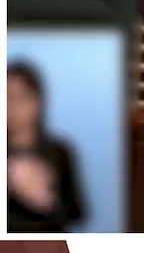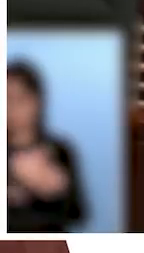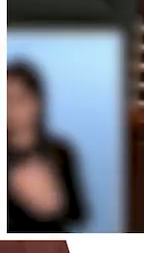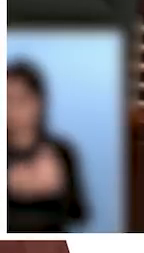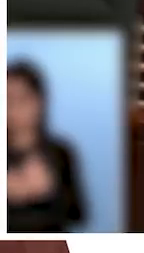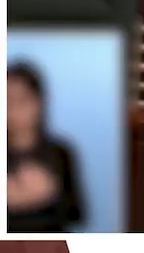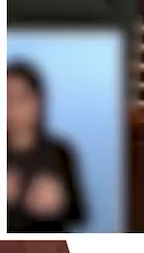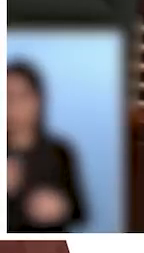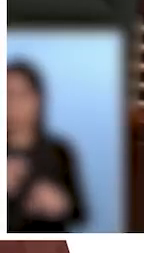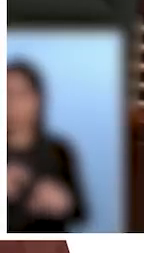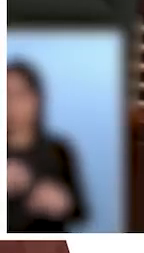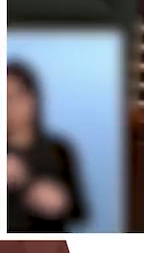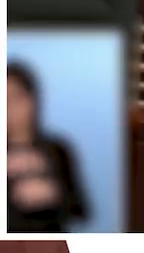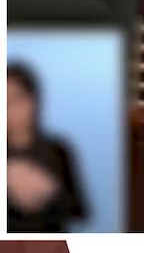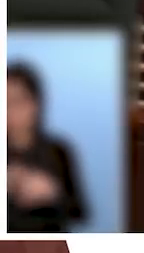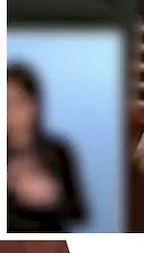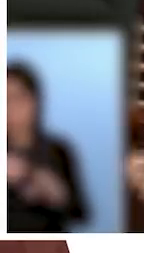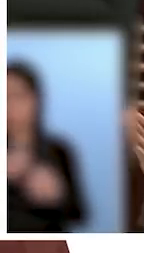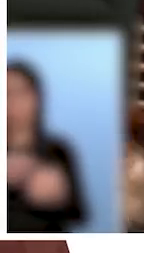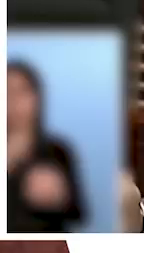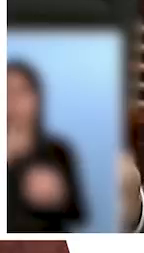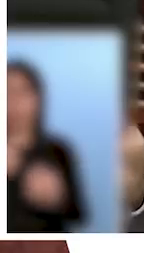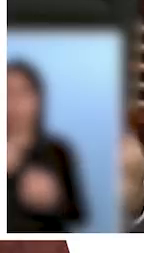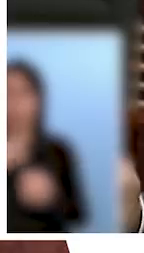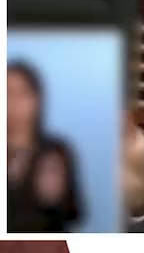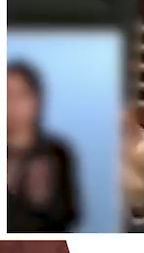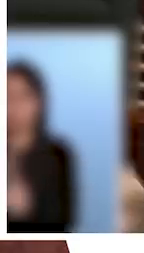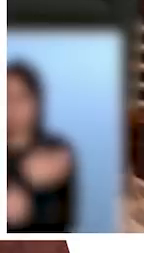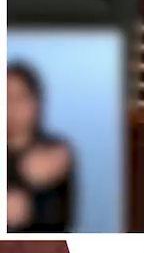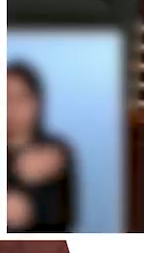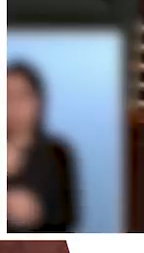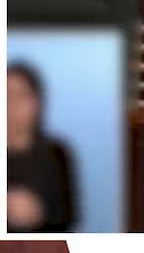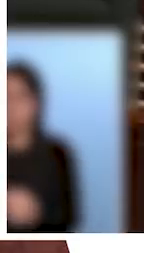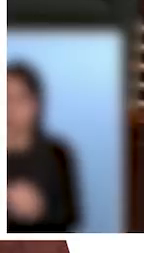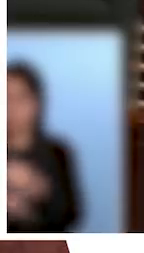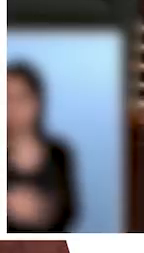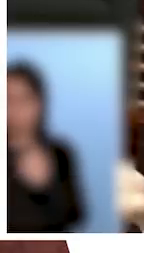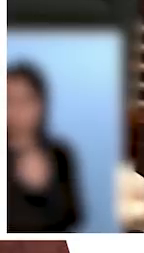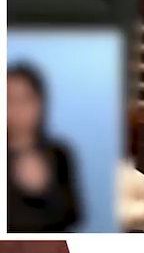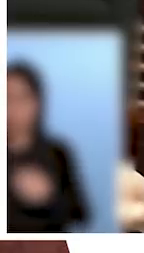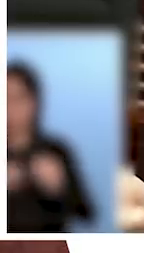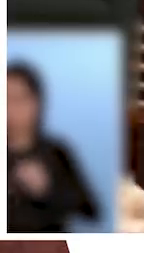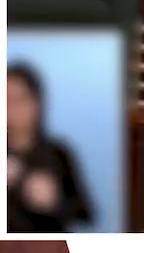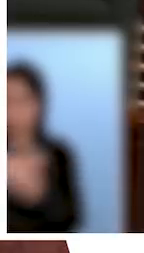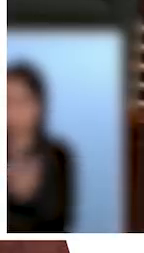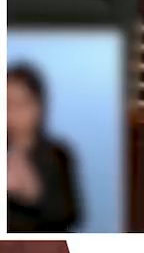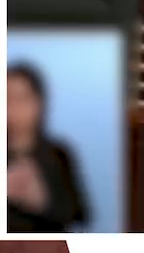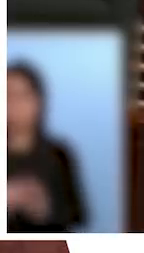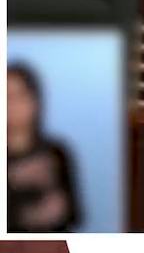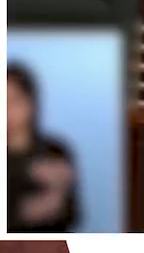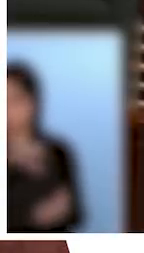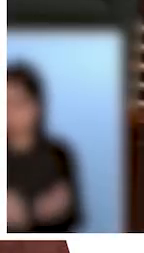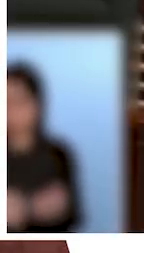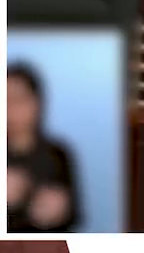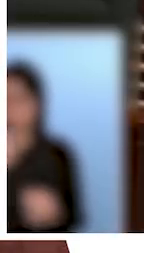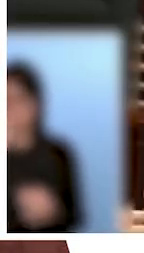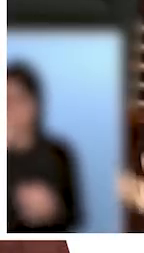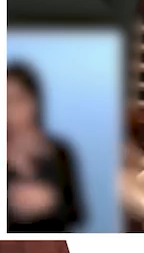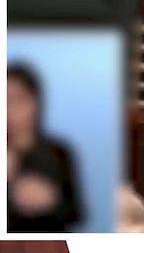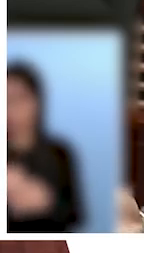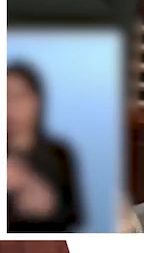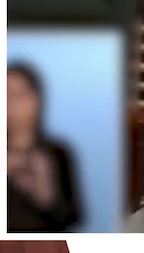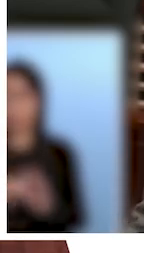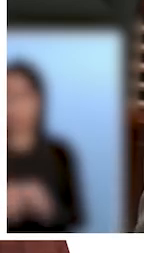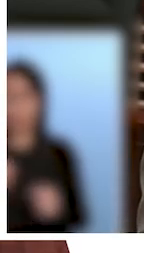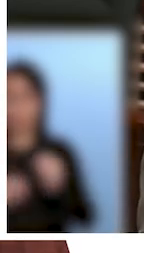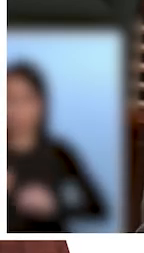嘅西方國家處理投訴法官嘅行為操守嘅安排咧，都值得我哋參考嘅。包括英國嘅司法